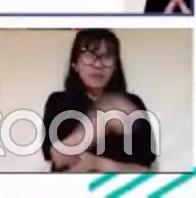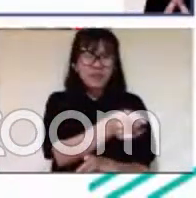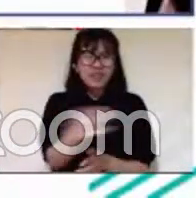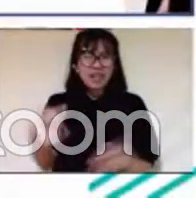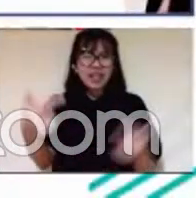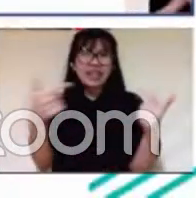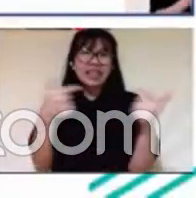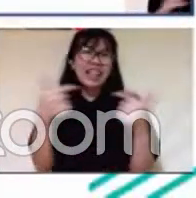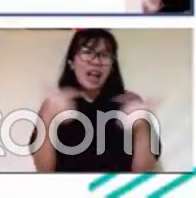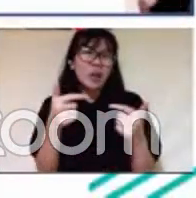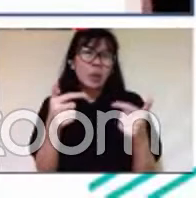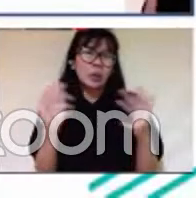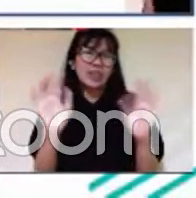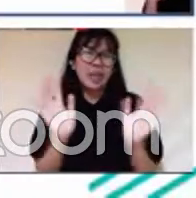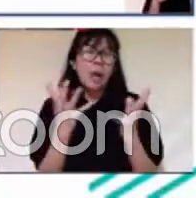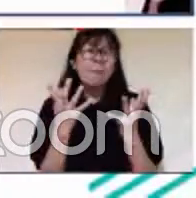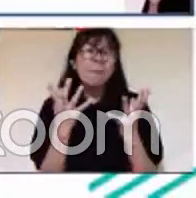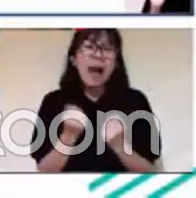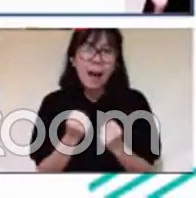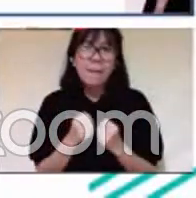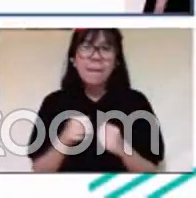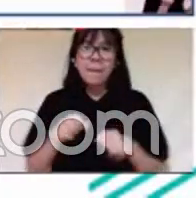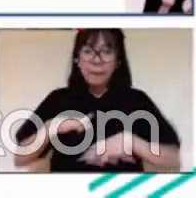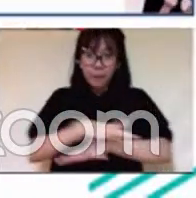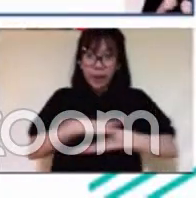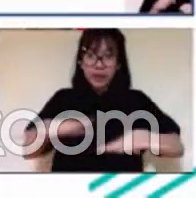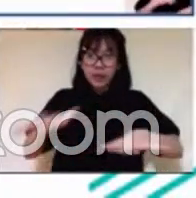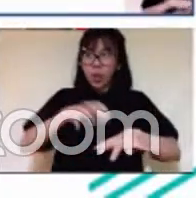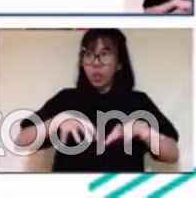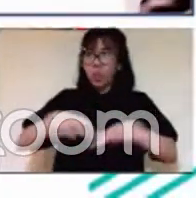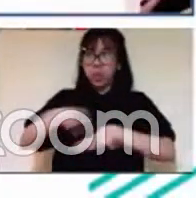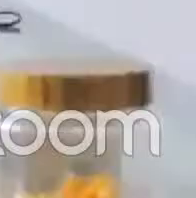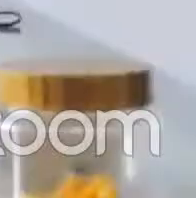peserta. Meja saya lagi berantakan, habis ada meeting.